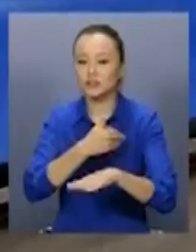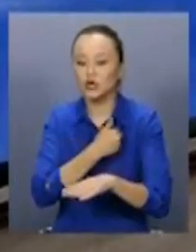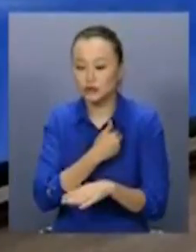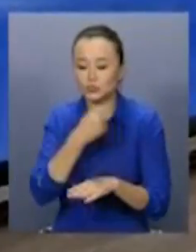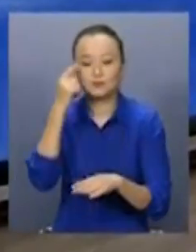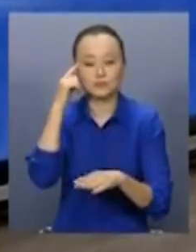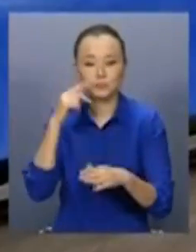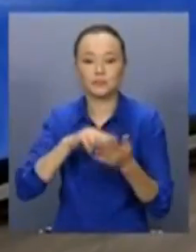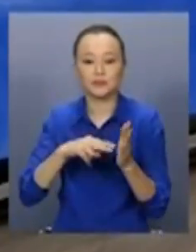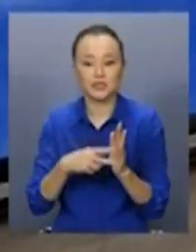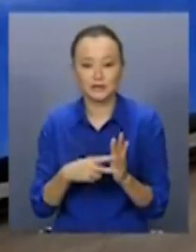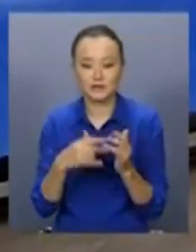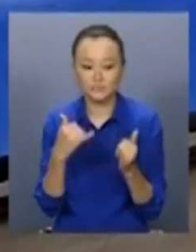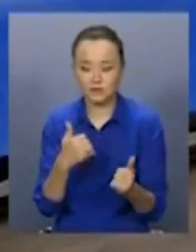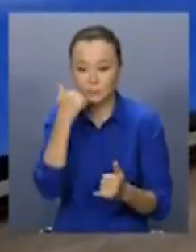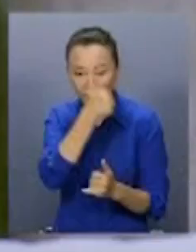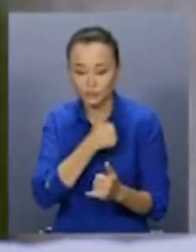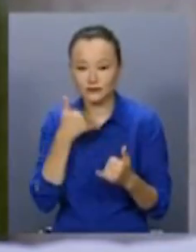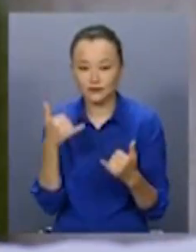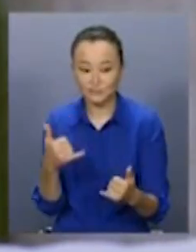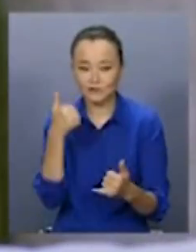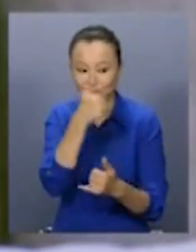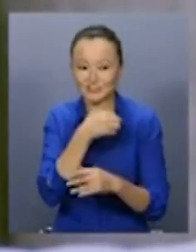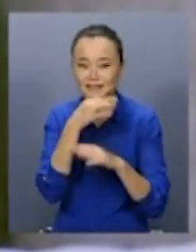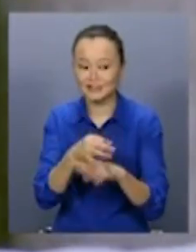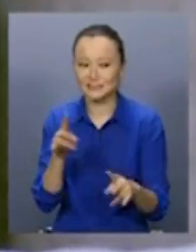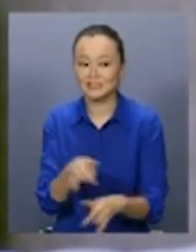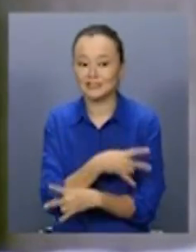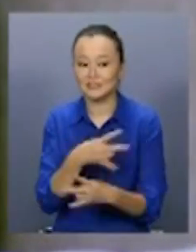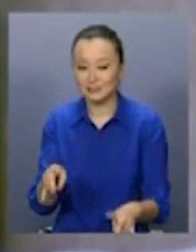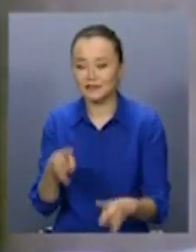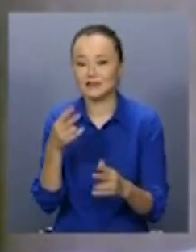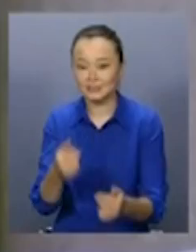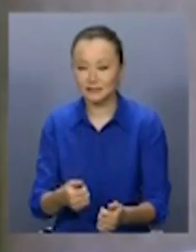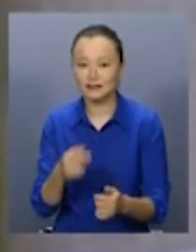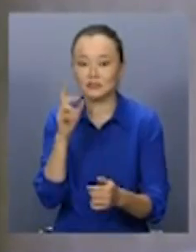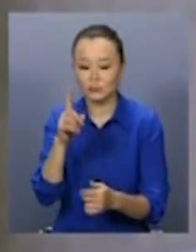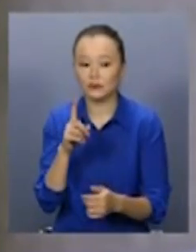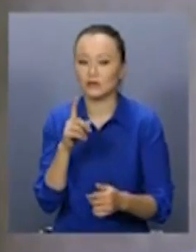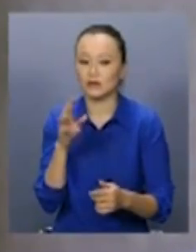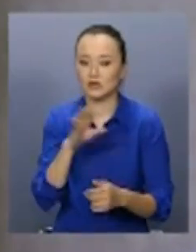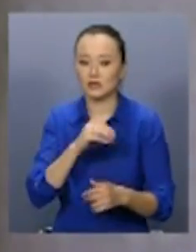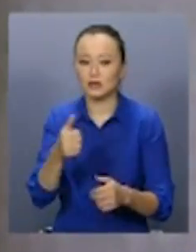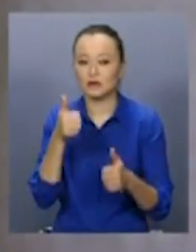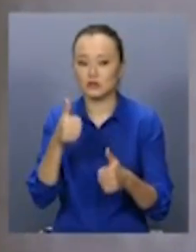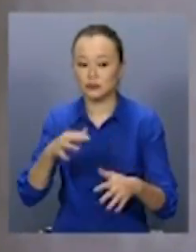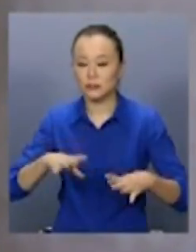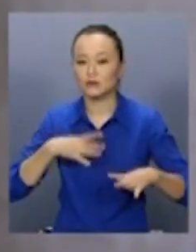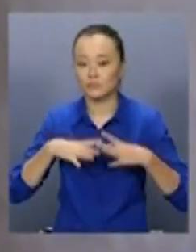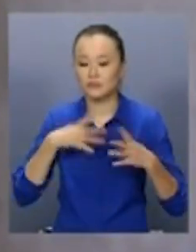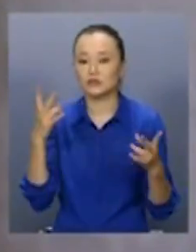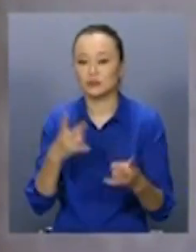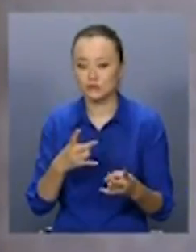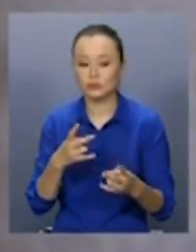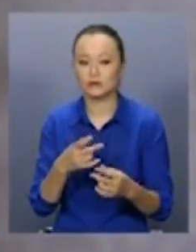бар негізінде. Биыл? Биыл деп айтпай қояйын, бірақ оған бір жақсы дайындалу керек.